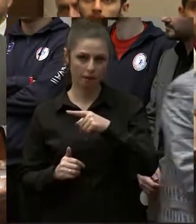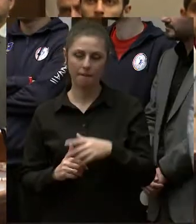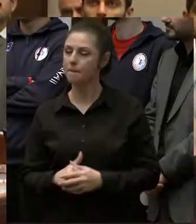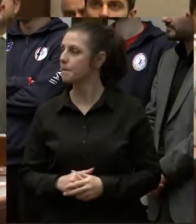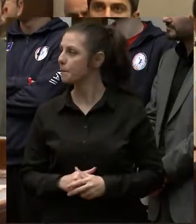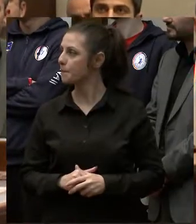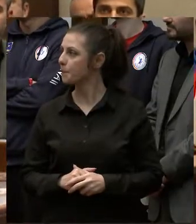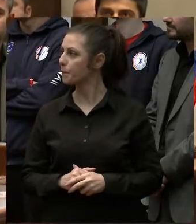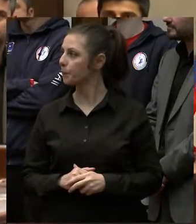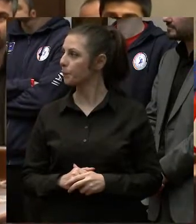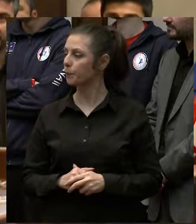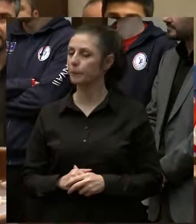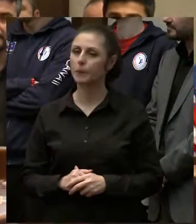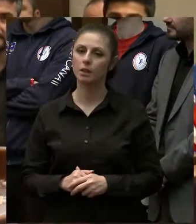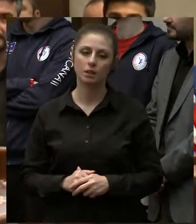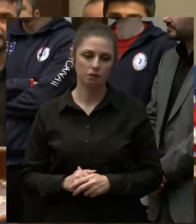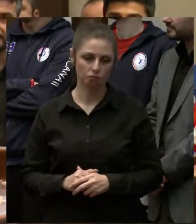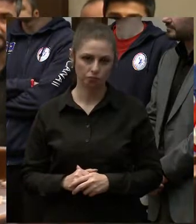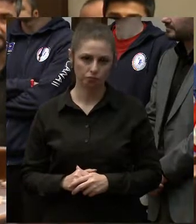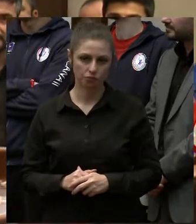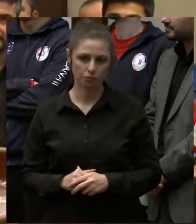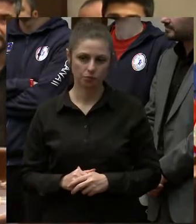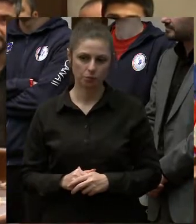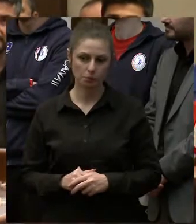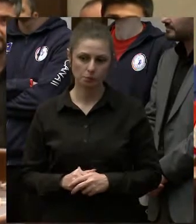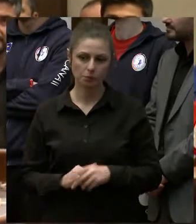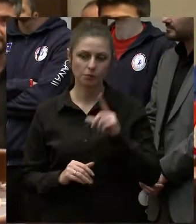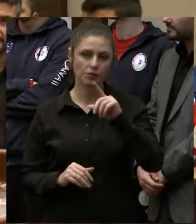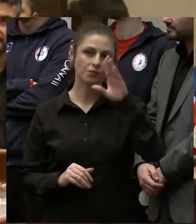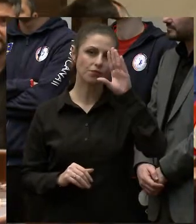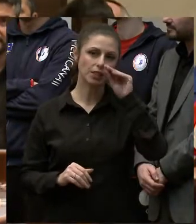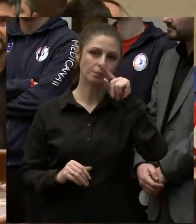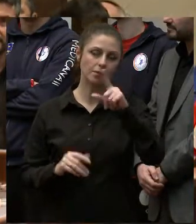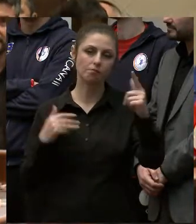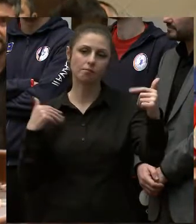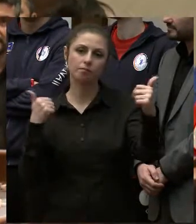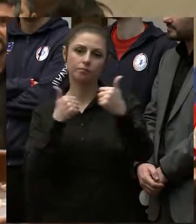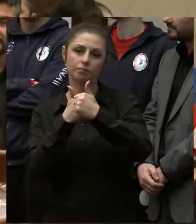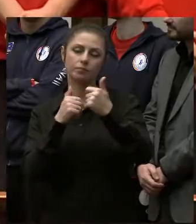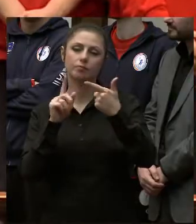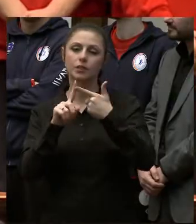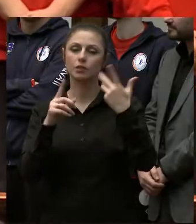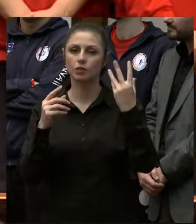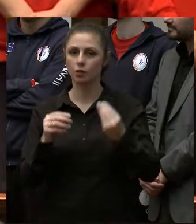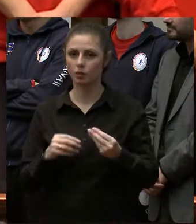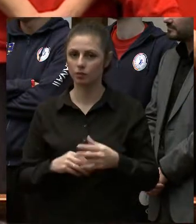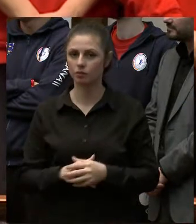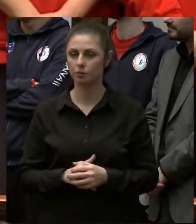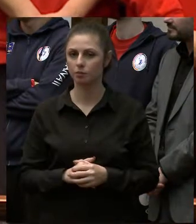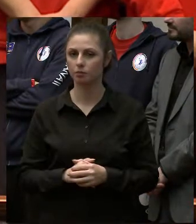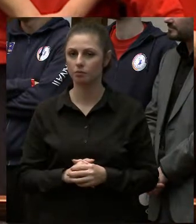ligde birinci mi? İkinci oldum. Yani Fenerbahçe'ye karşı kafa tutmaktır hani diğer takımlar, küçük